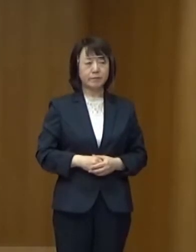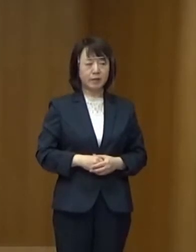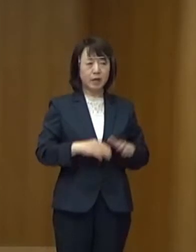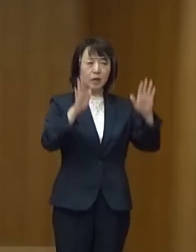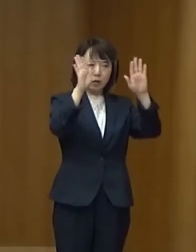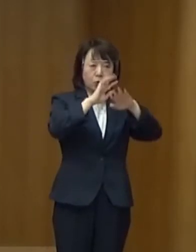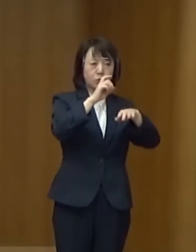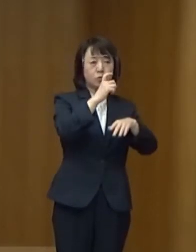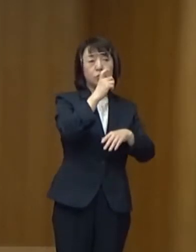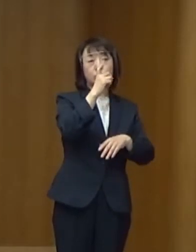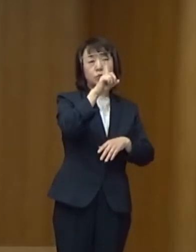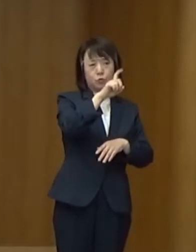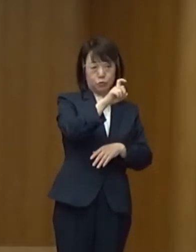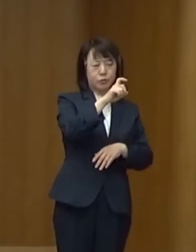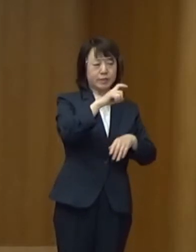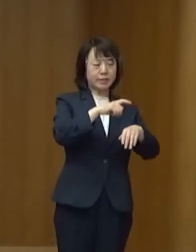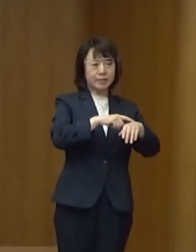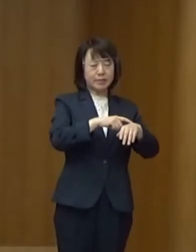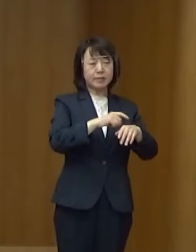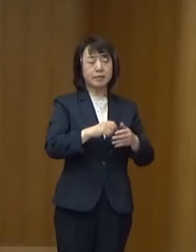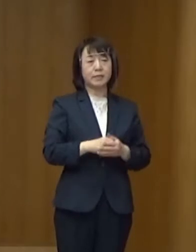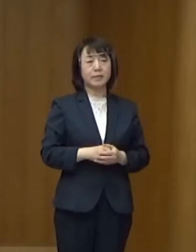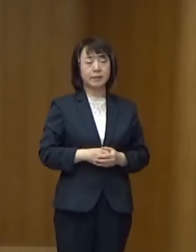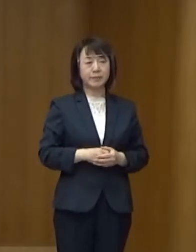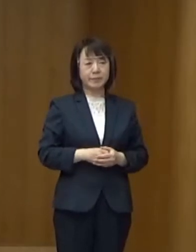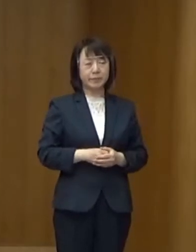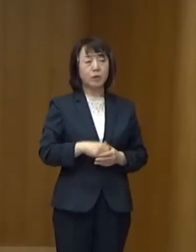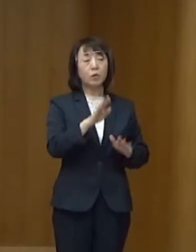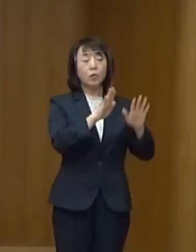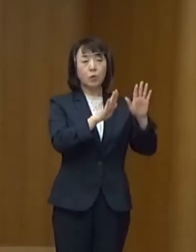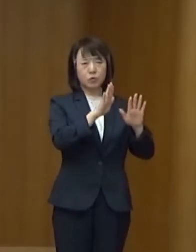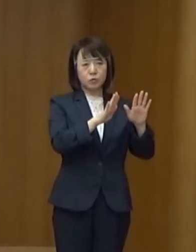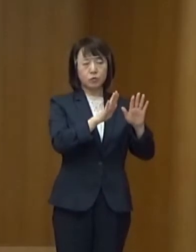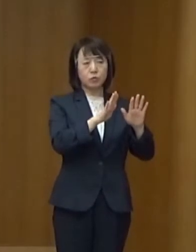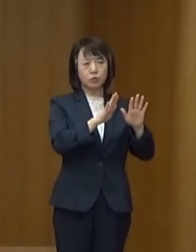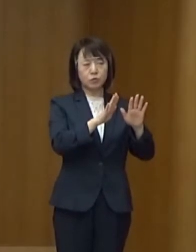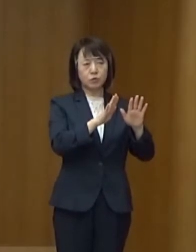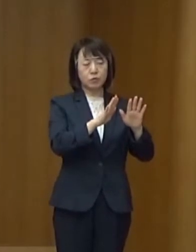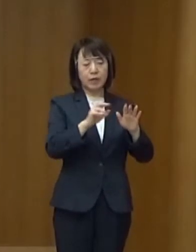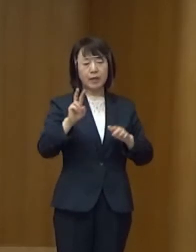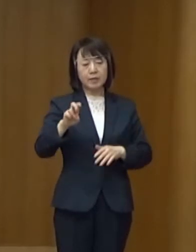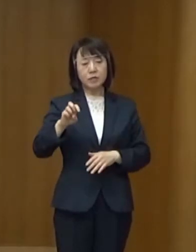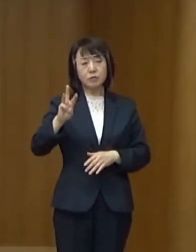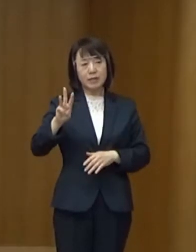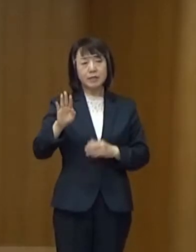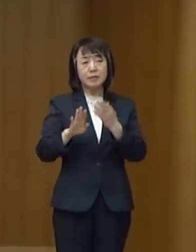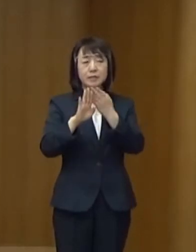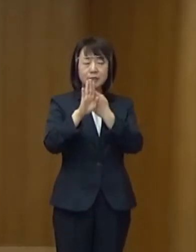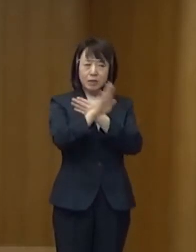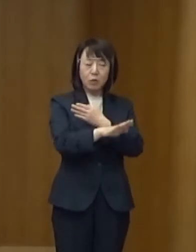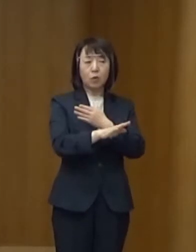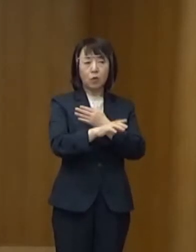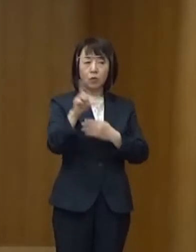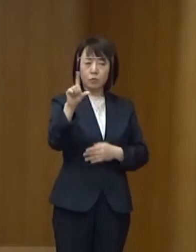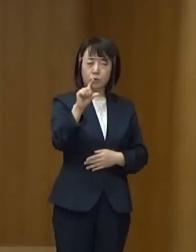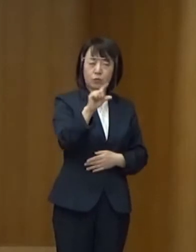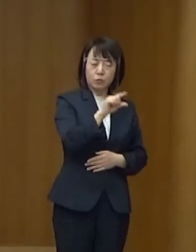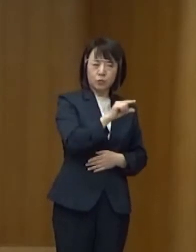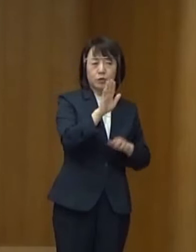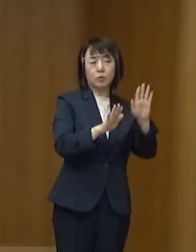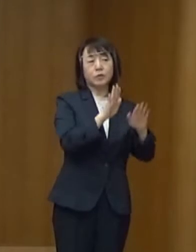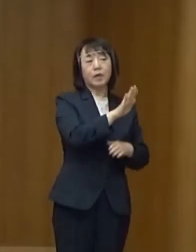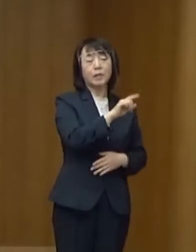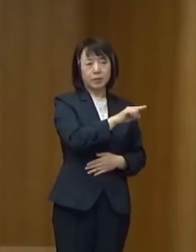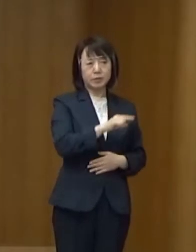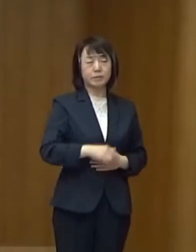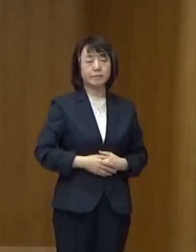22時の人出、こちらで見ていきたいと思いますが、こちら23日以降減少傾向が続いてきているところでございま